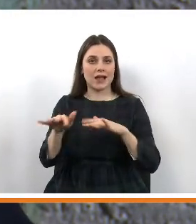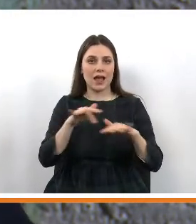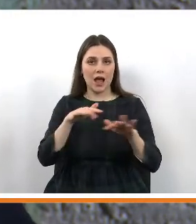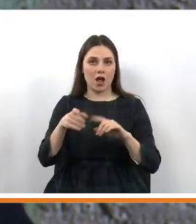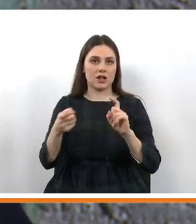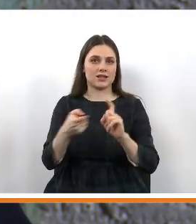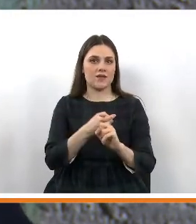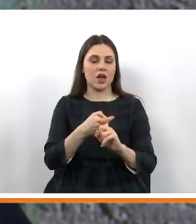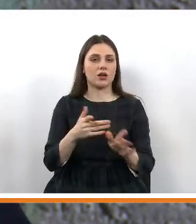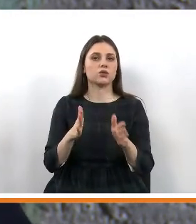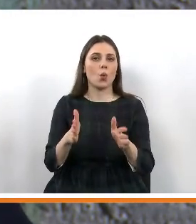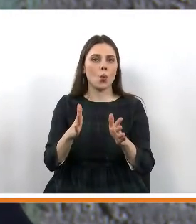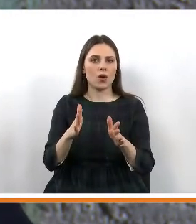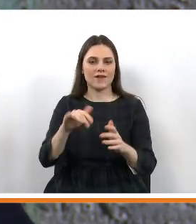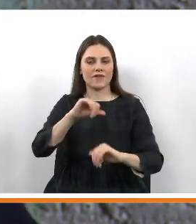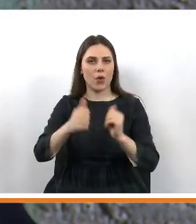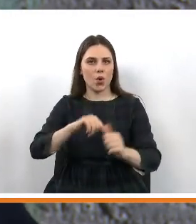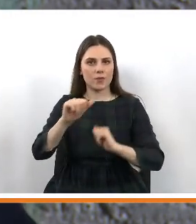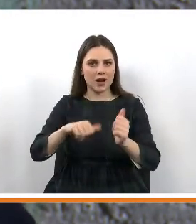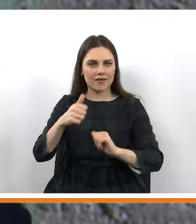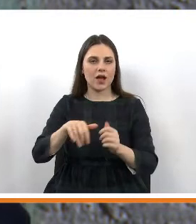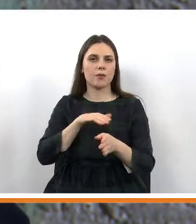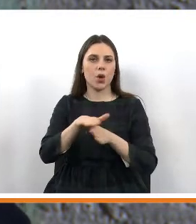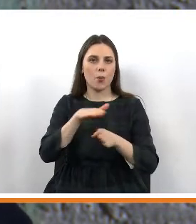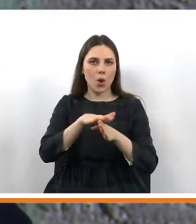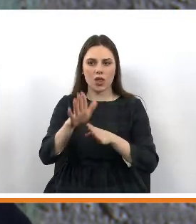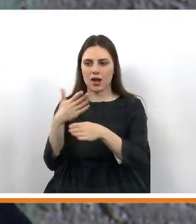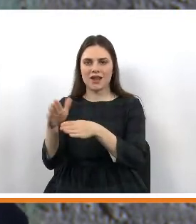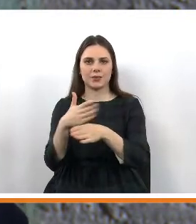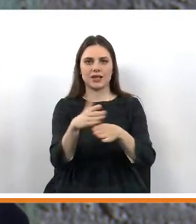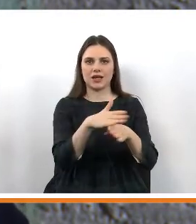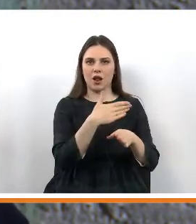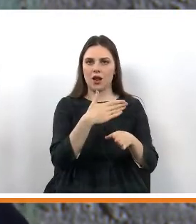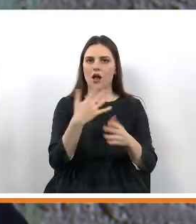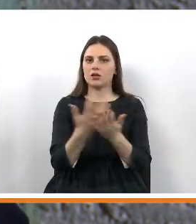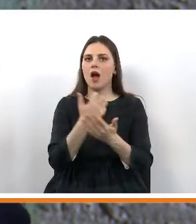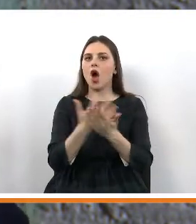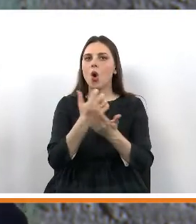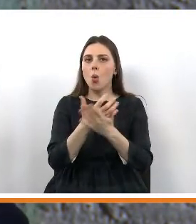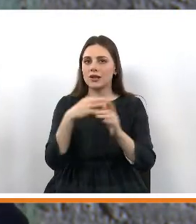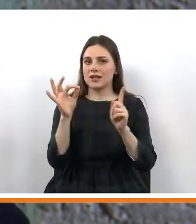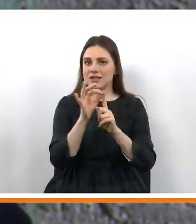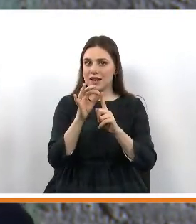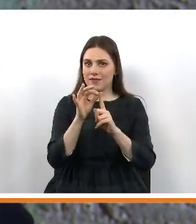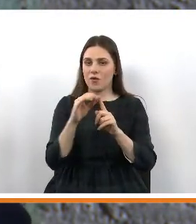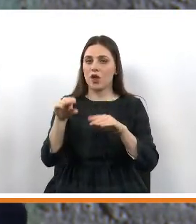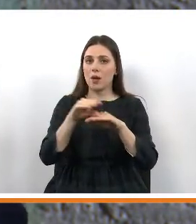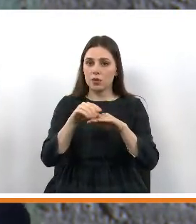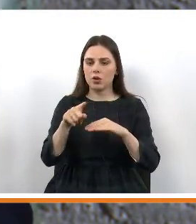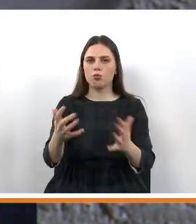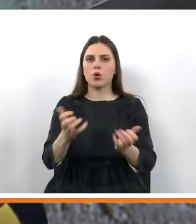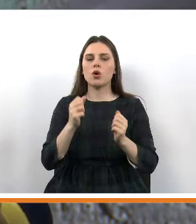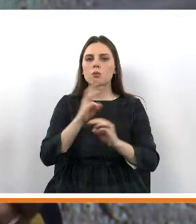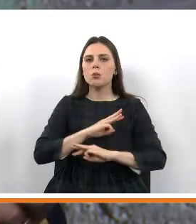с формированием, пополнением и распределением дохода от целевого капитала, у нас получают миллионные гранты и реализуют